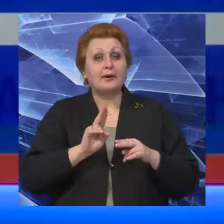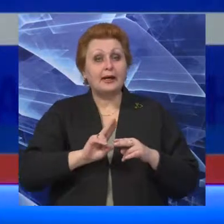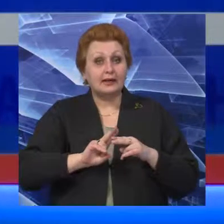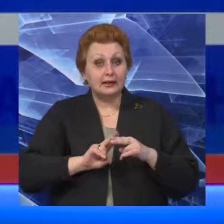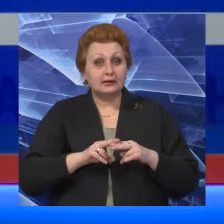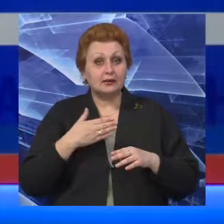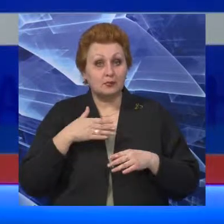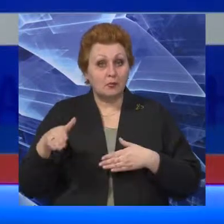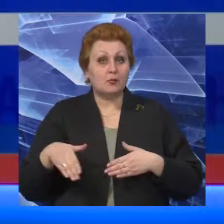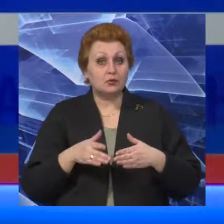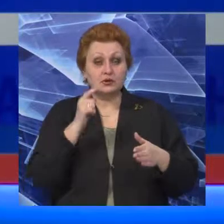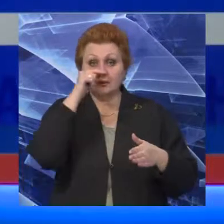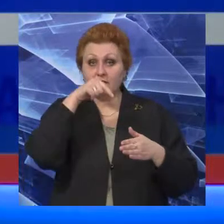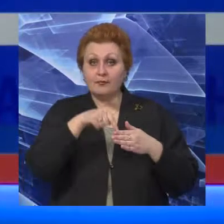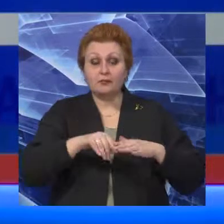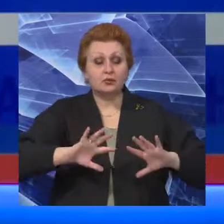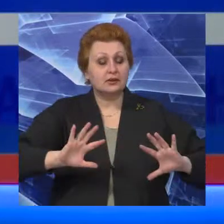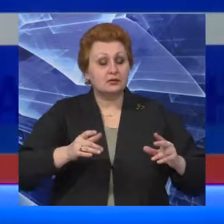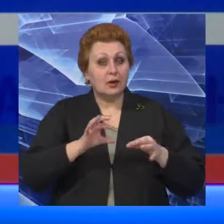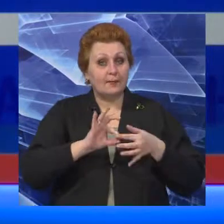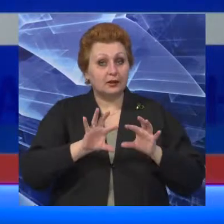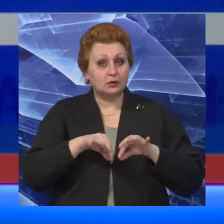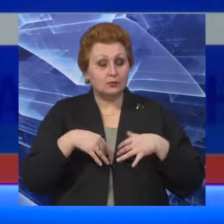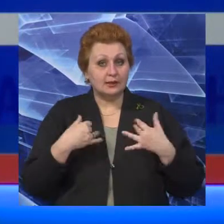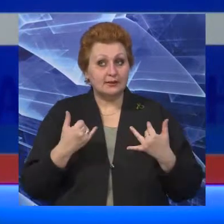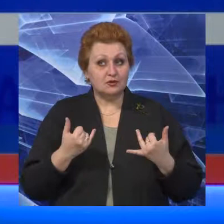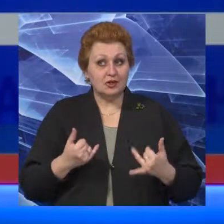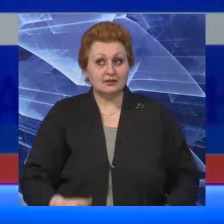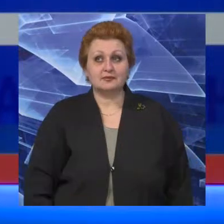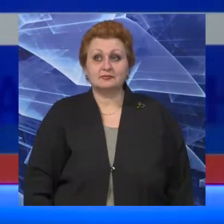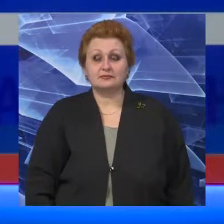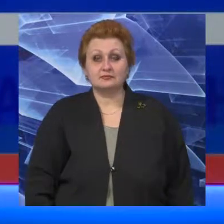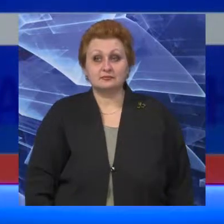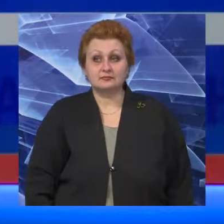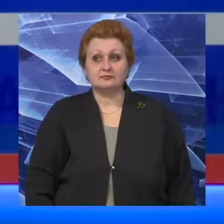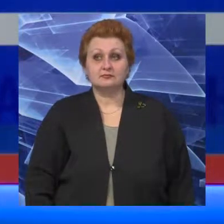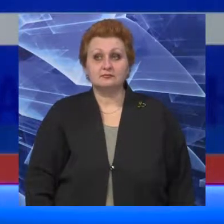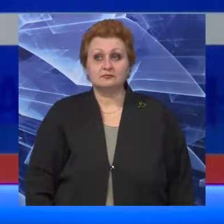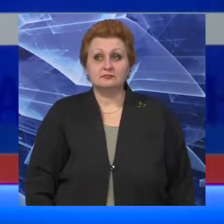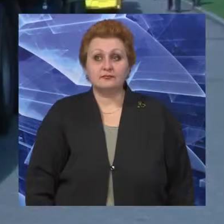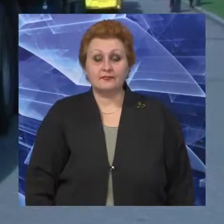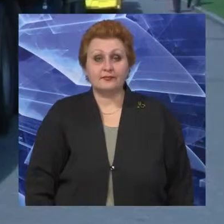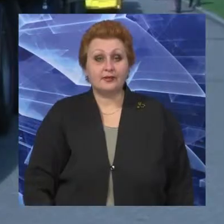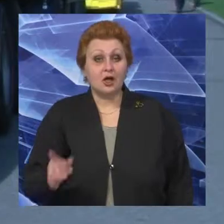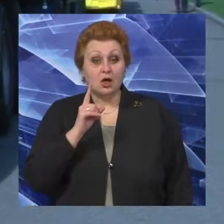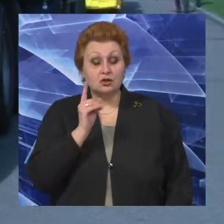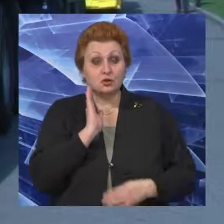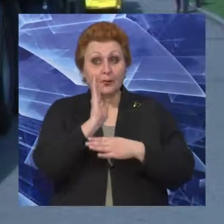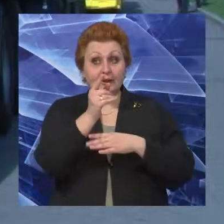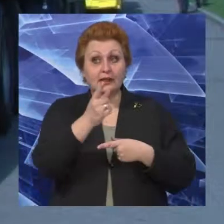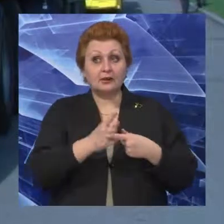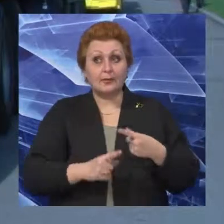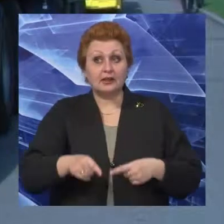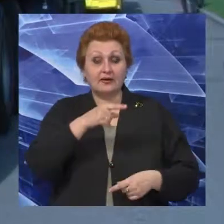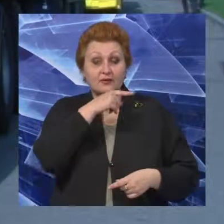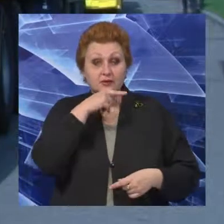аграрное Ставрополье в маршрут путешествия вошло не случайно. Подробнее о новых моделях и о самом автопробеге Ефим Пушкин. На то, чтобы проехать